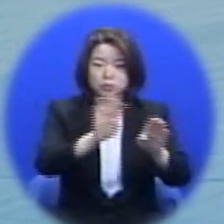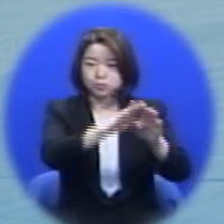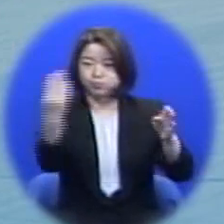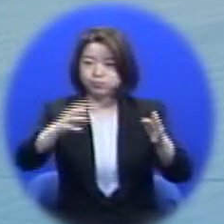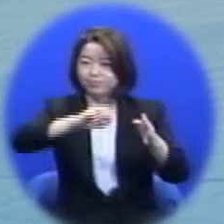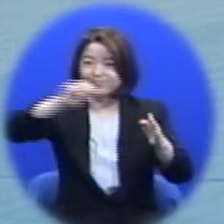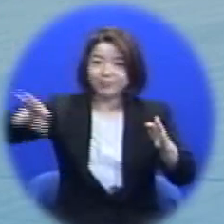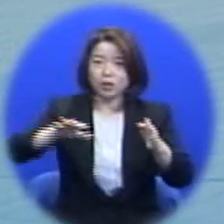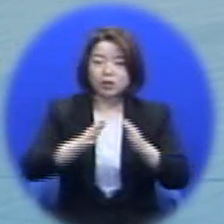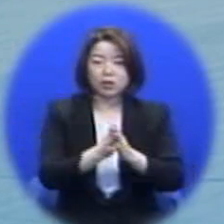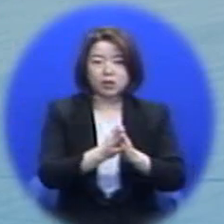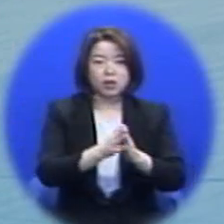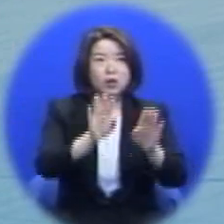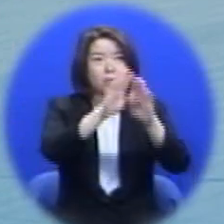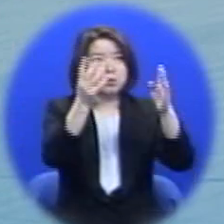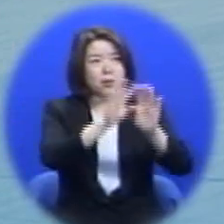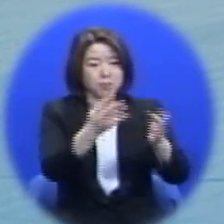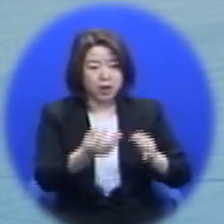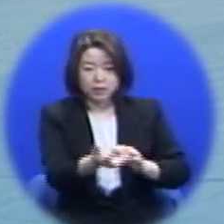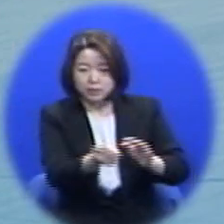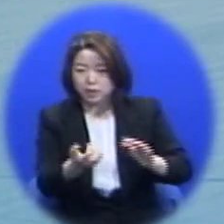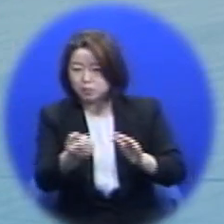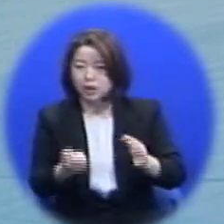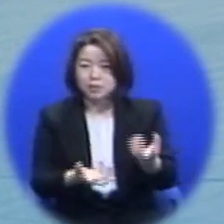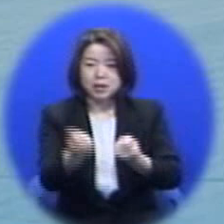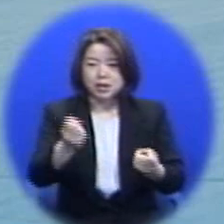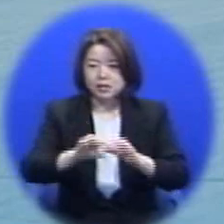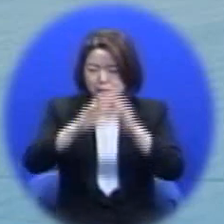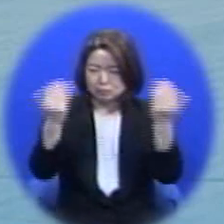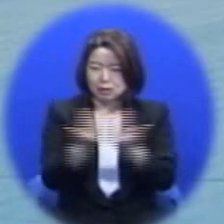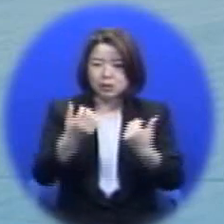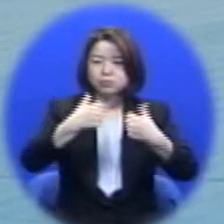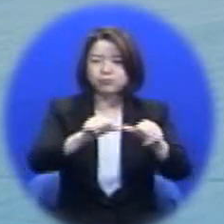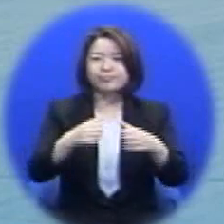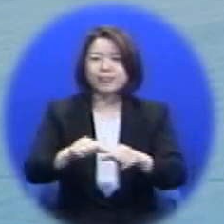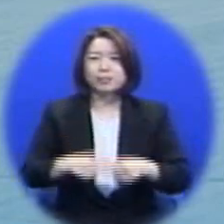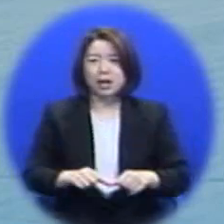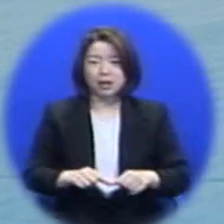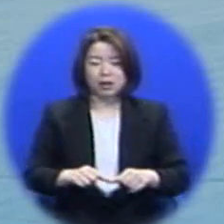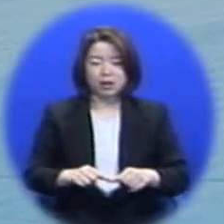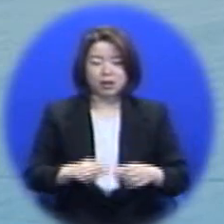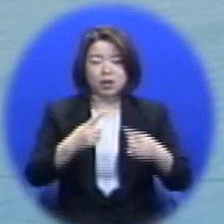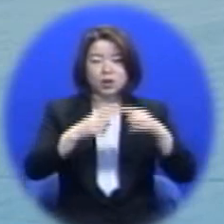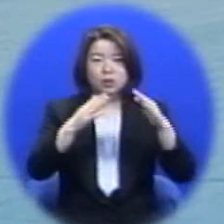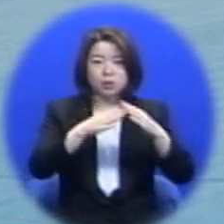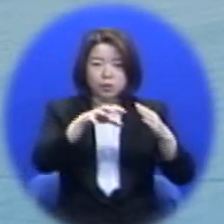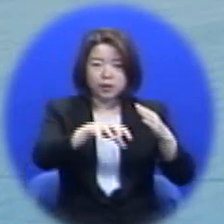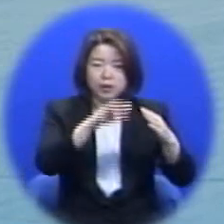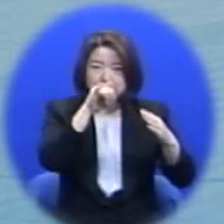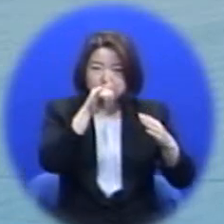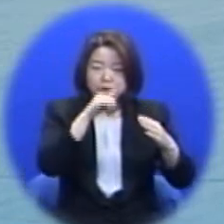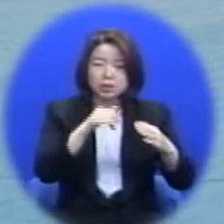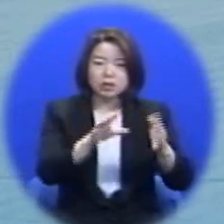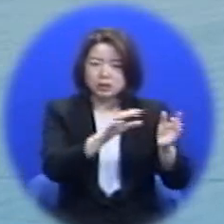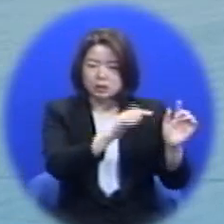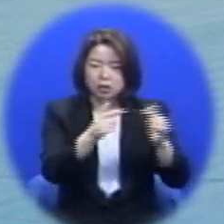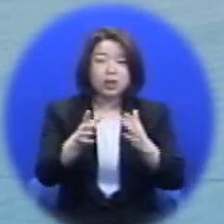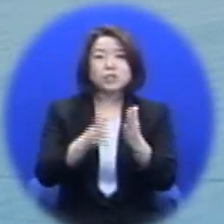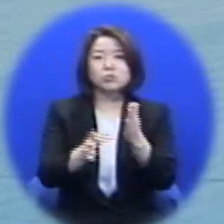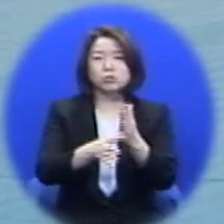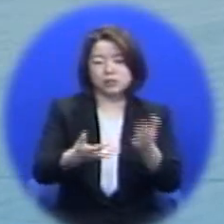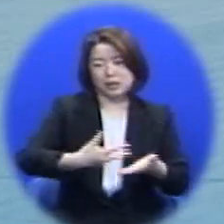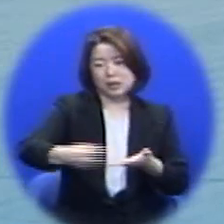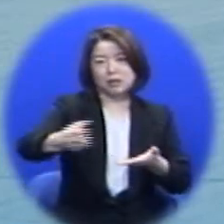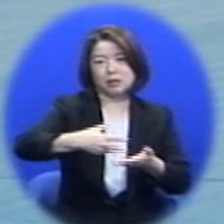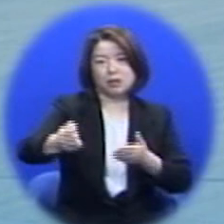캐비넷, 서랍 다 뒤집어졌습니다. 사무실에 있었던 여러 비품들 다 가져갔습니다. 그